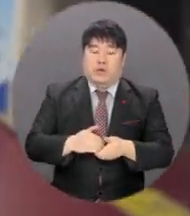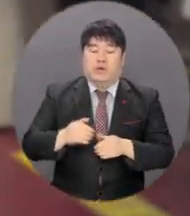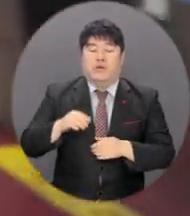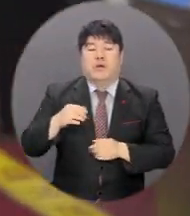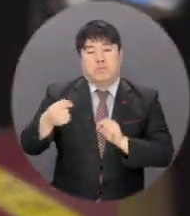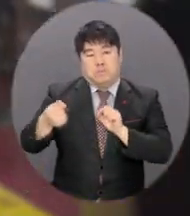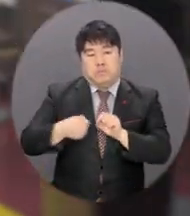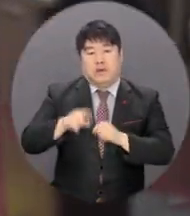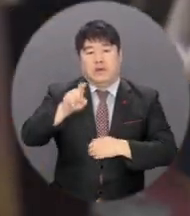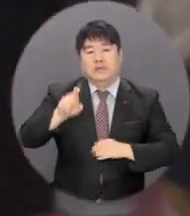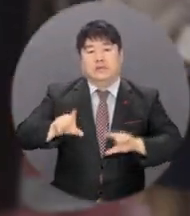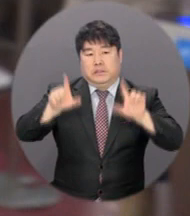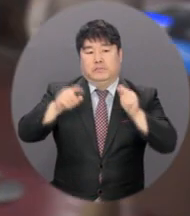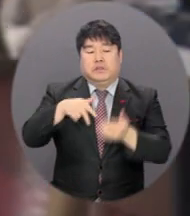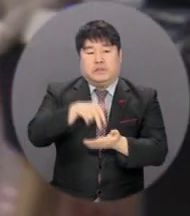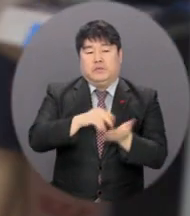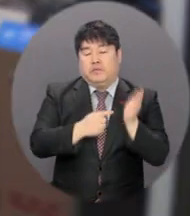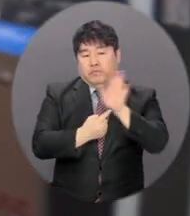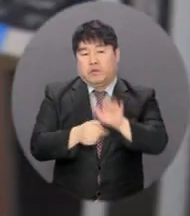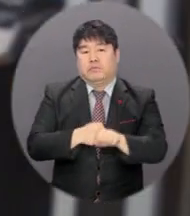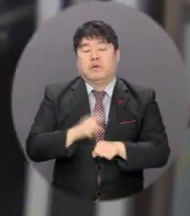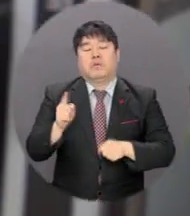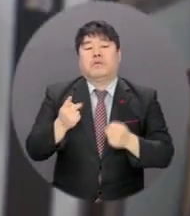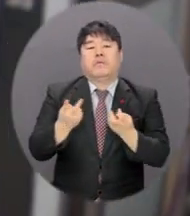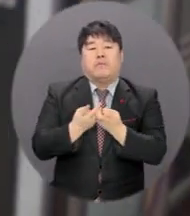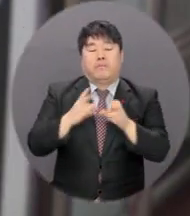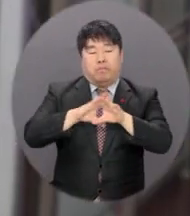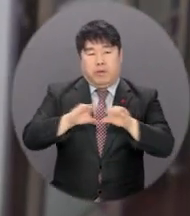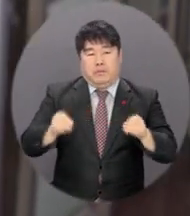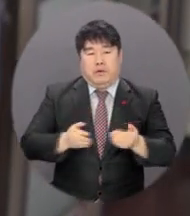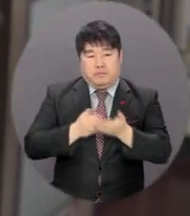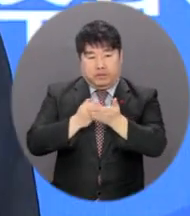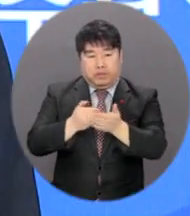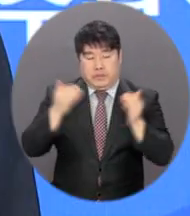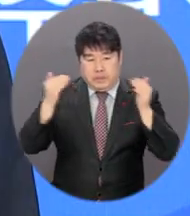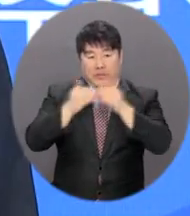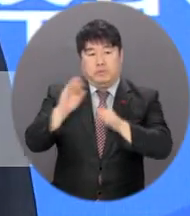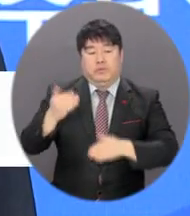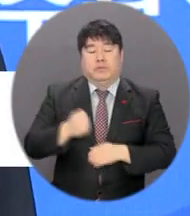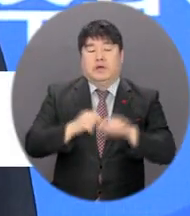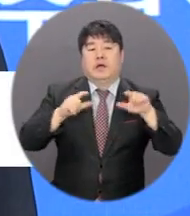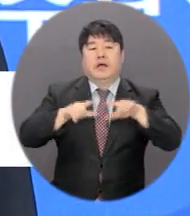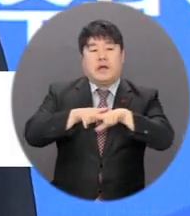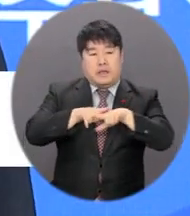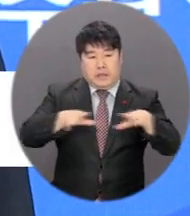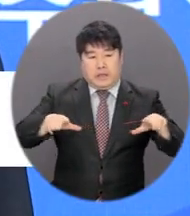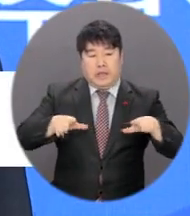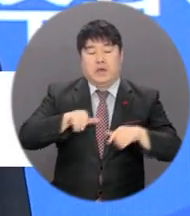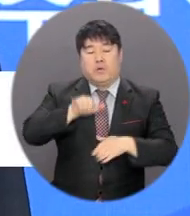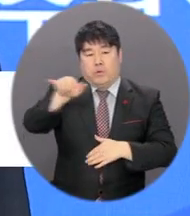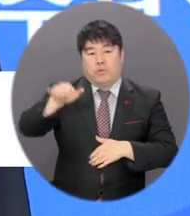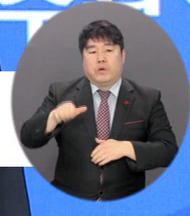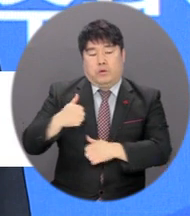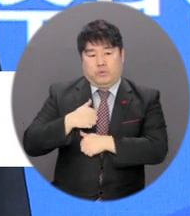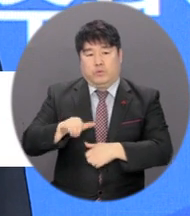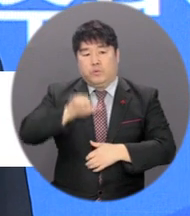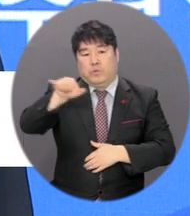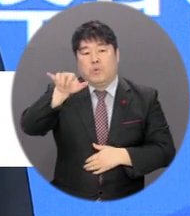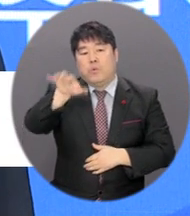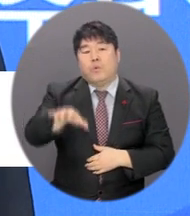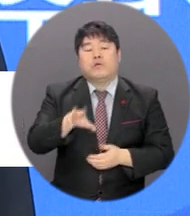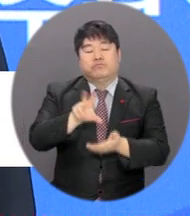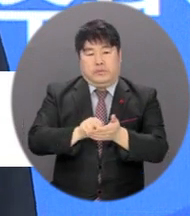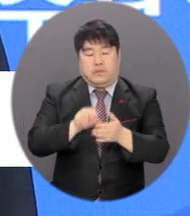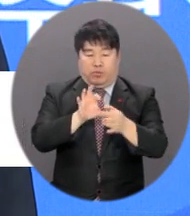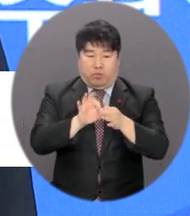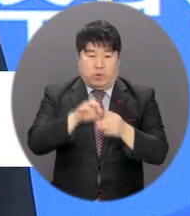입장을 밝히겠다고 예고해 어떤 해법이 제시될지 주목됩니다. 민간공항과 군공항 문제와